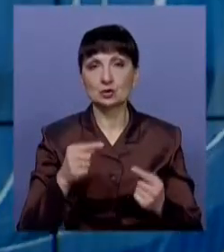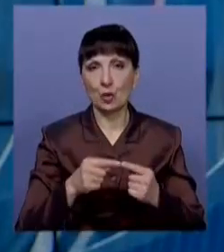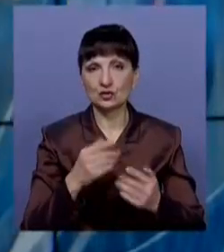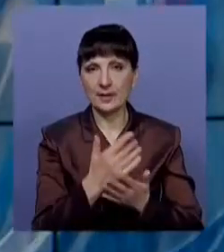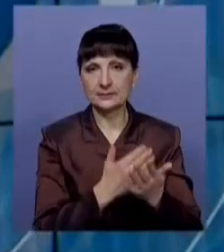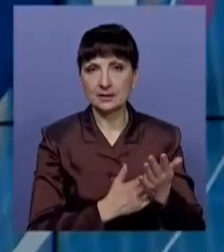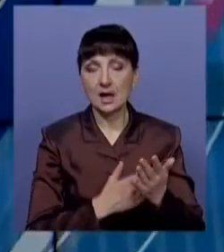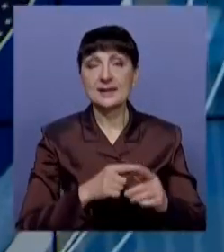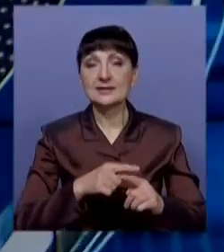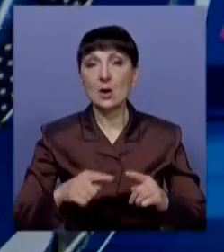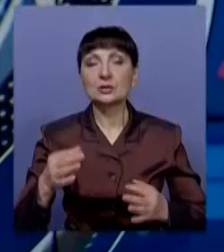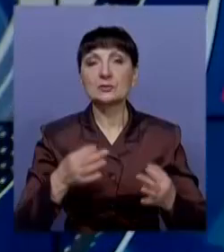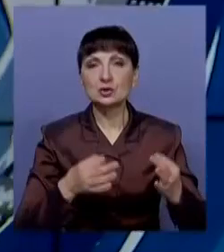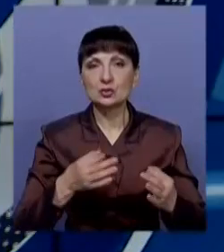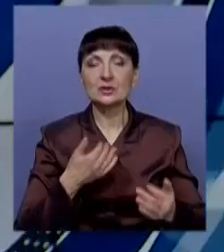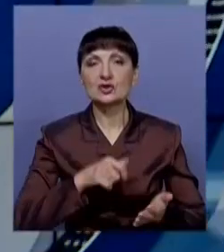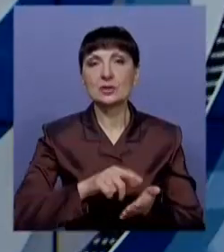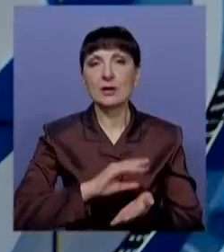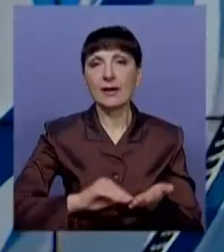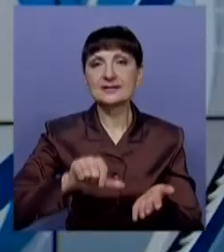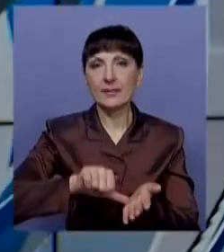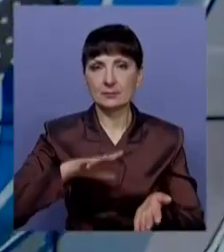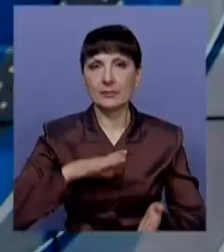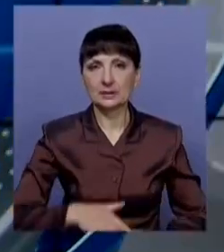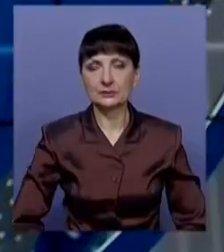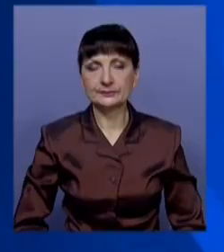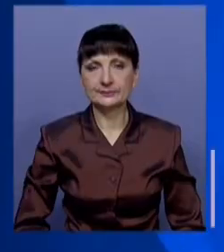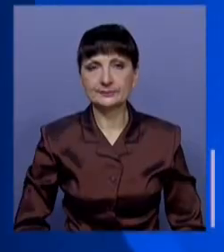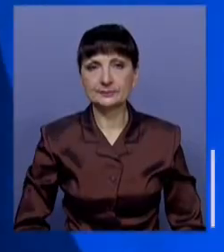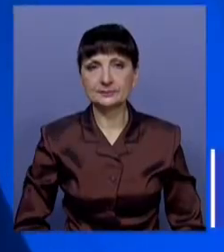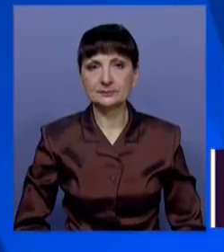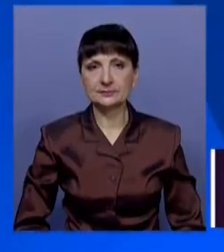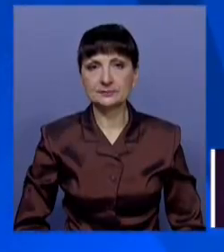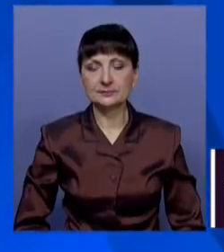За ходом слушания следит наш корреспондент Эльзат Акчурин.